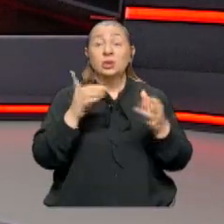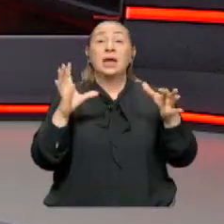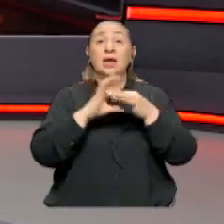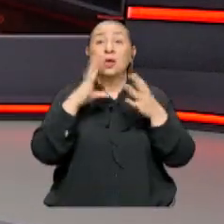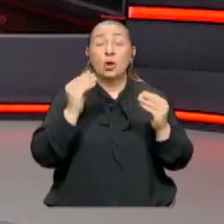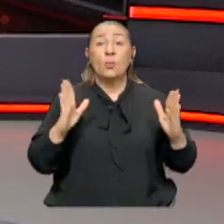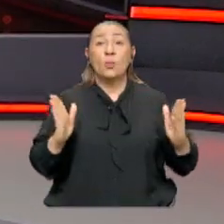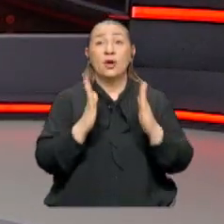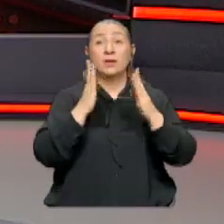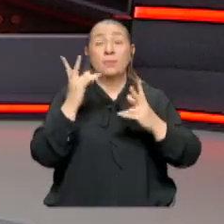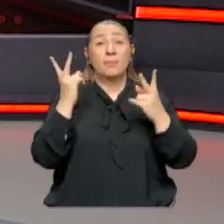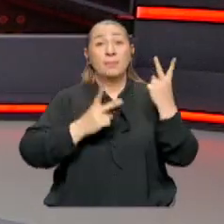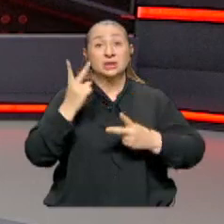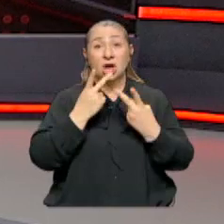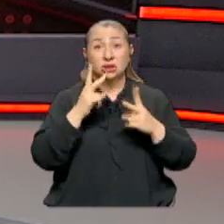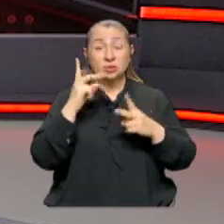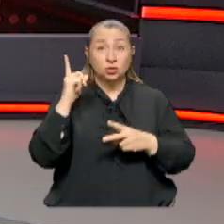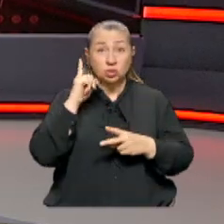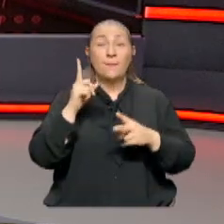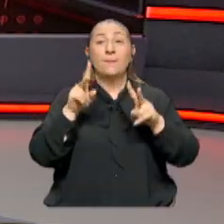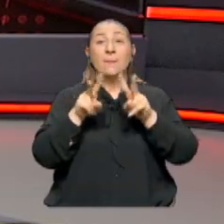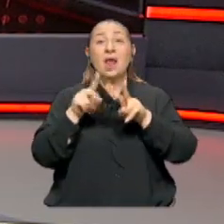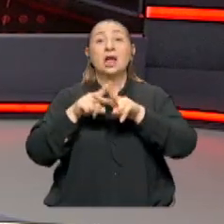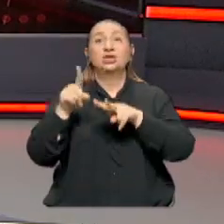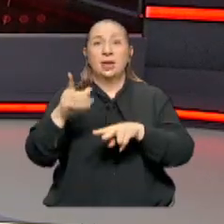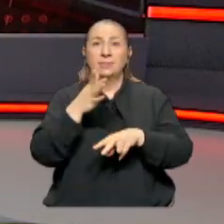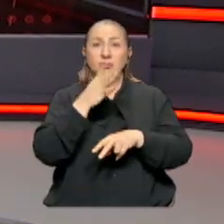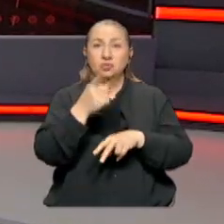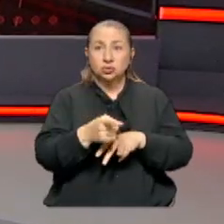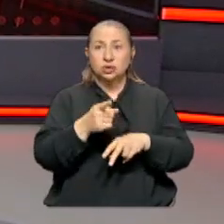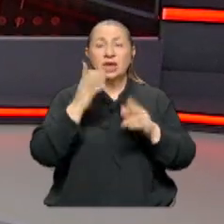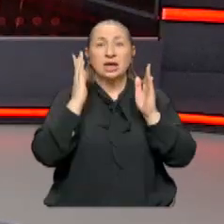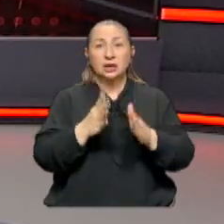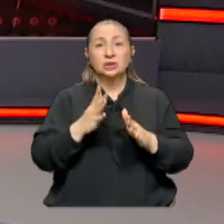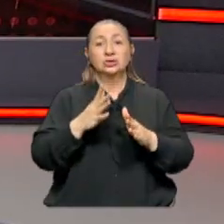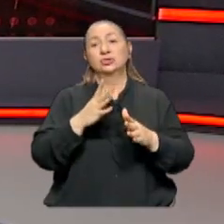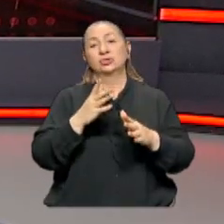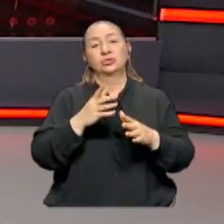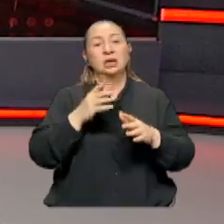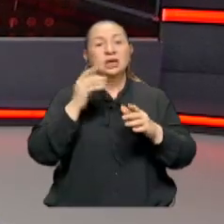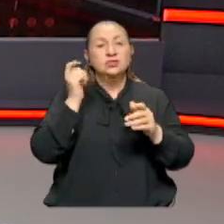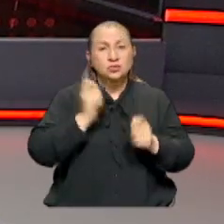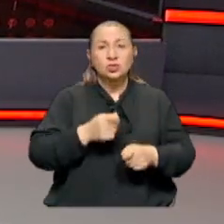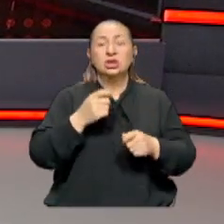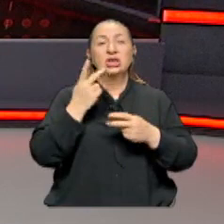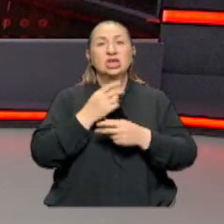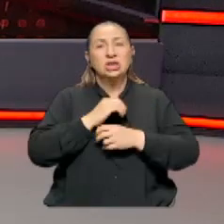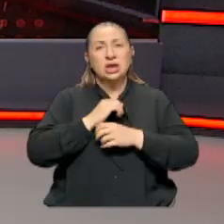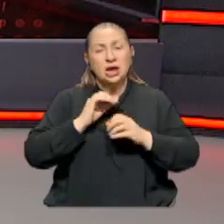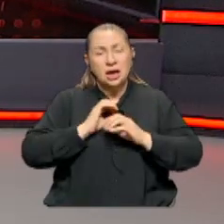olarak muhalefetten bazı açıklamalar duymuştunuz. Meral Akşener biliyorsunuz kahrolsun istibdat, yaşasın hürriyet